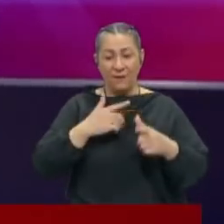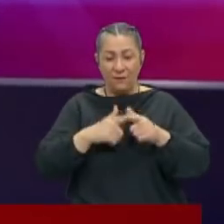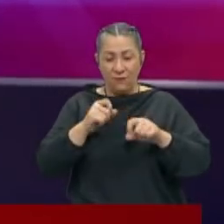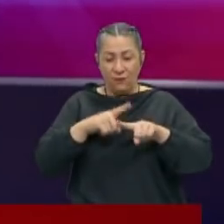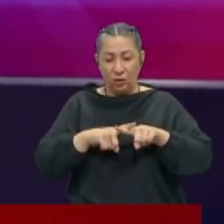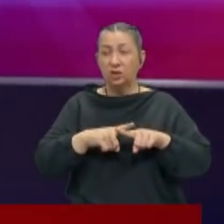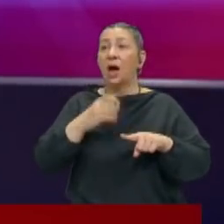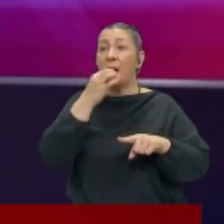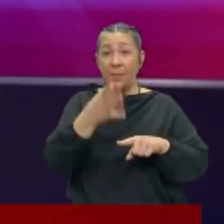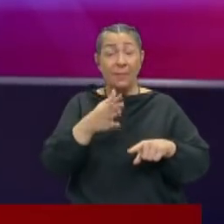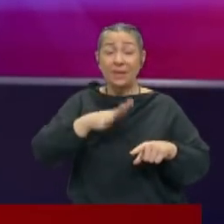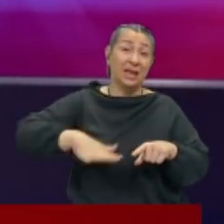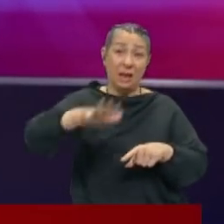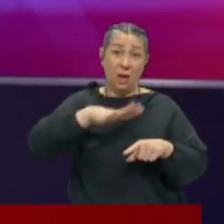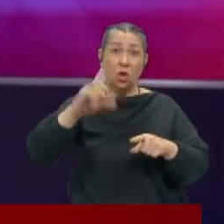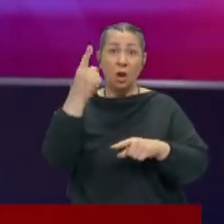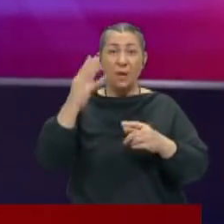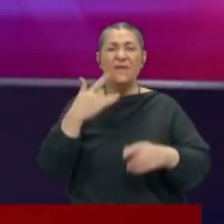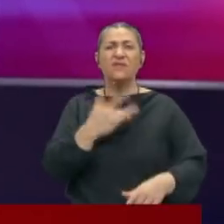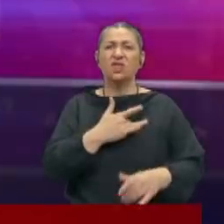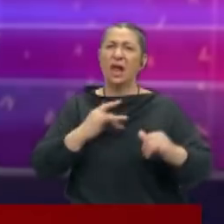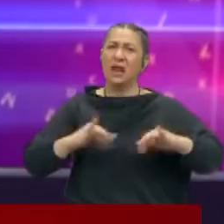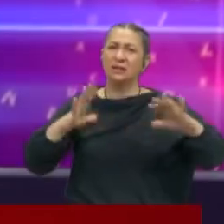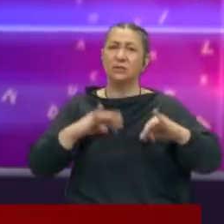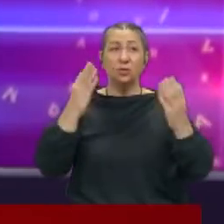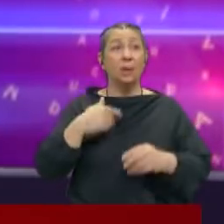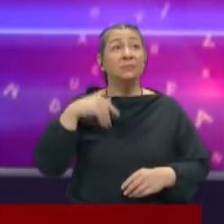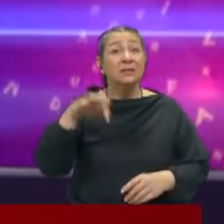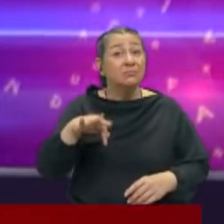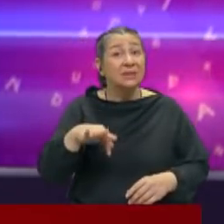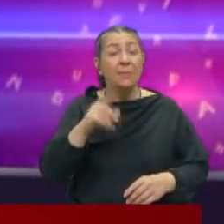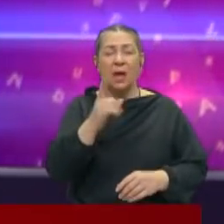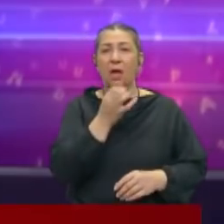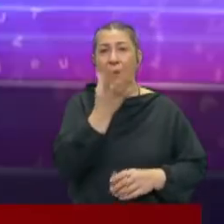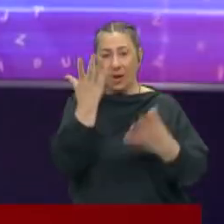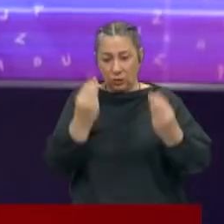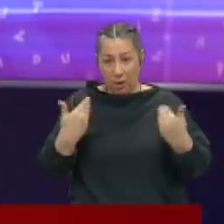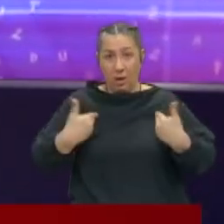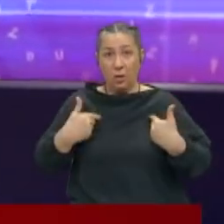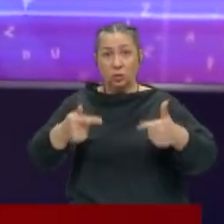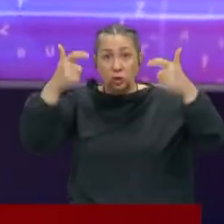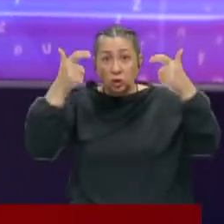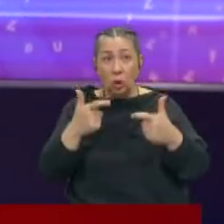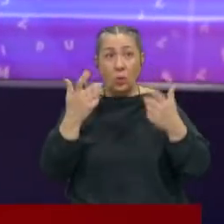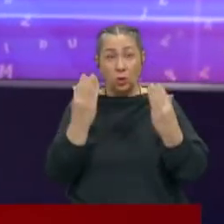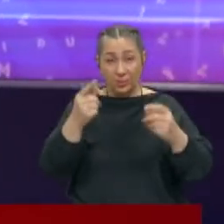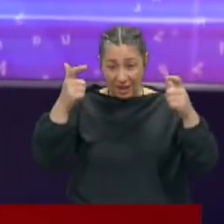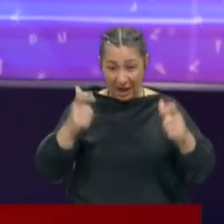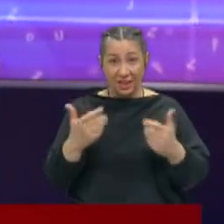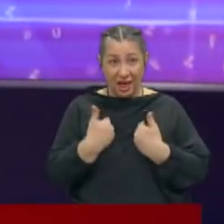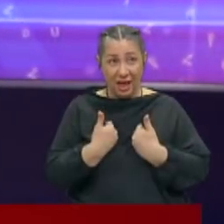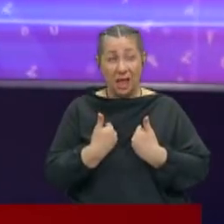Haber'in genel yayın yönetmeni olarak vicdanen rahatsız hissedecek. Şimdi bizim bir haberci olarak bu sorumluluğu taşıdığımız bir